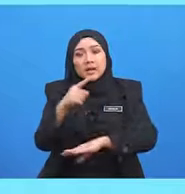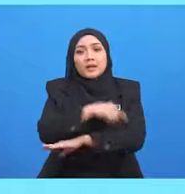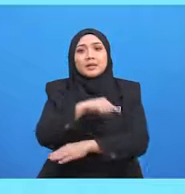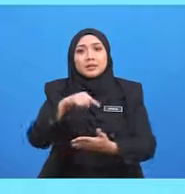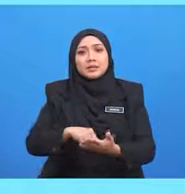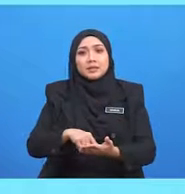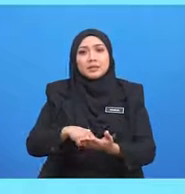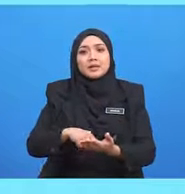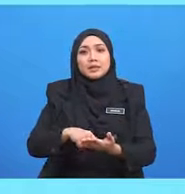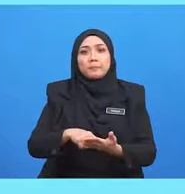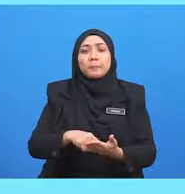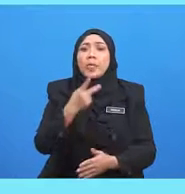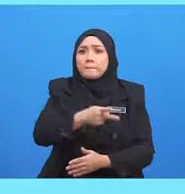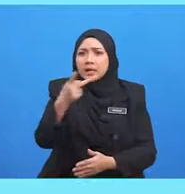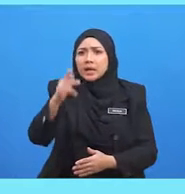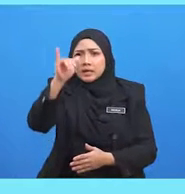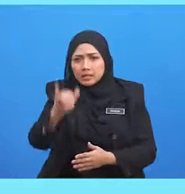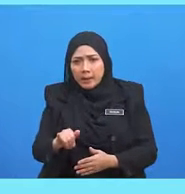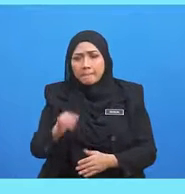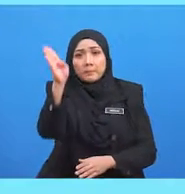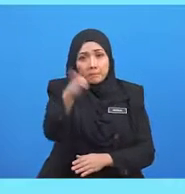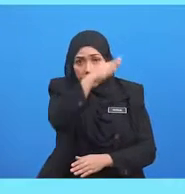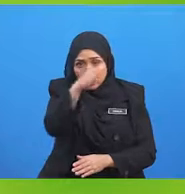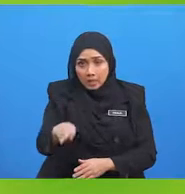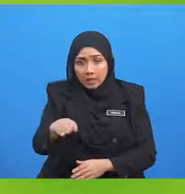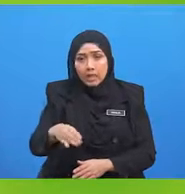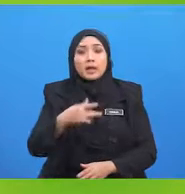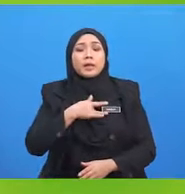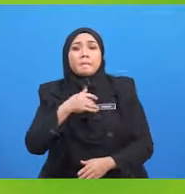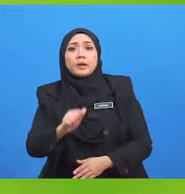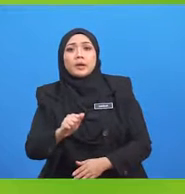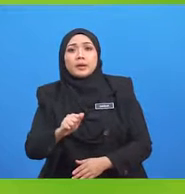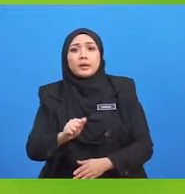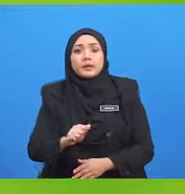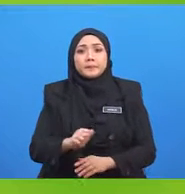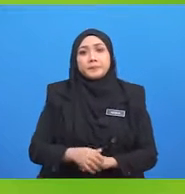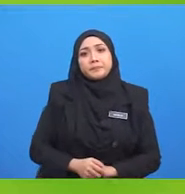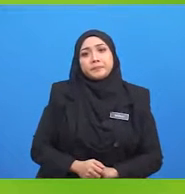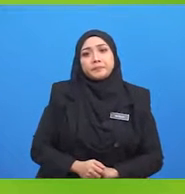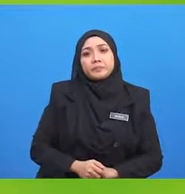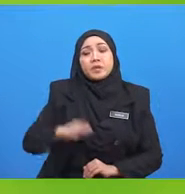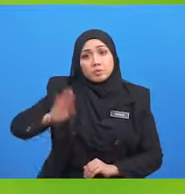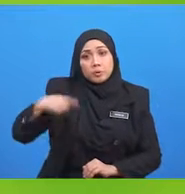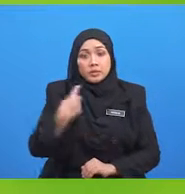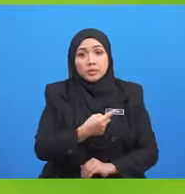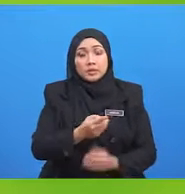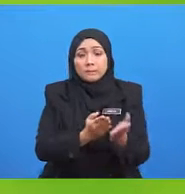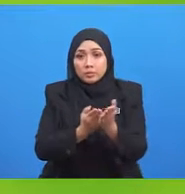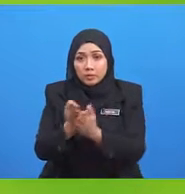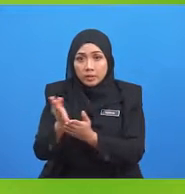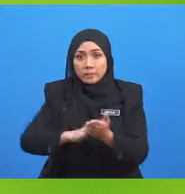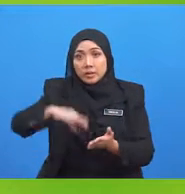yang membatalkan iman, pelajaran yang ke-11. Murid-murid semua telah bersedia? Sebelum